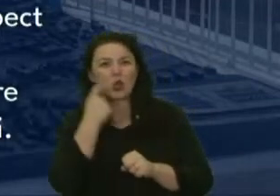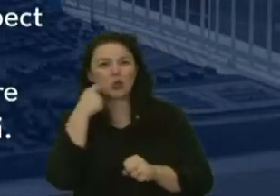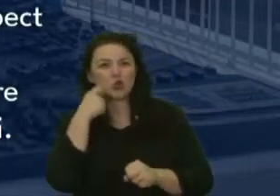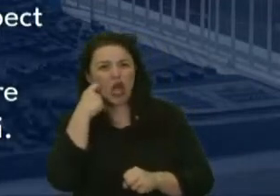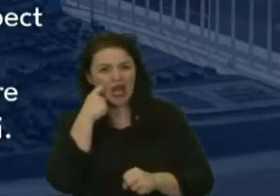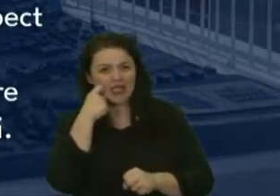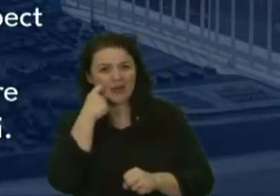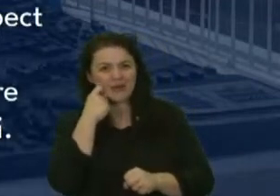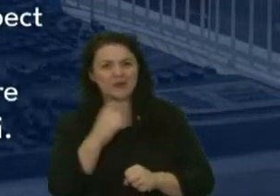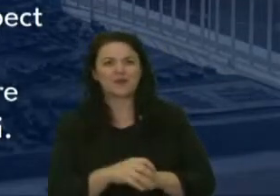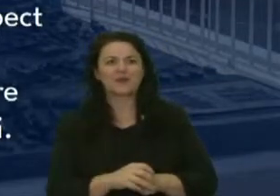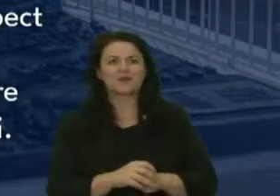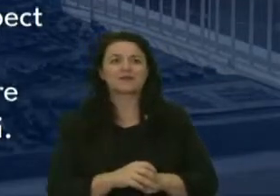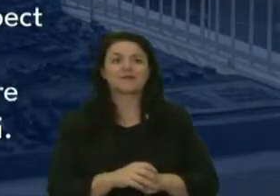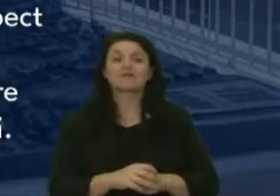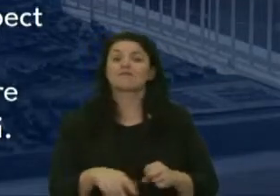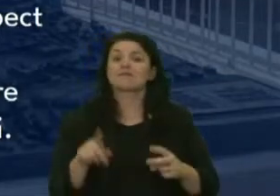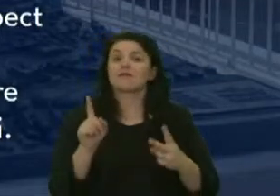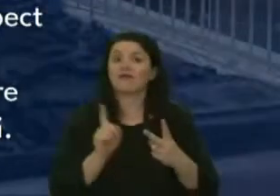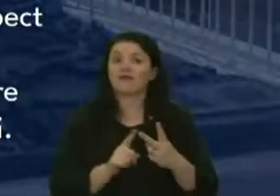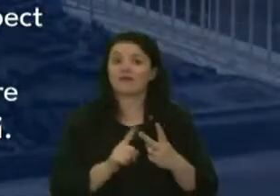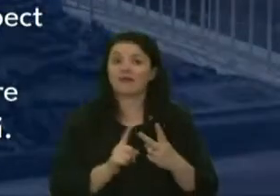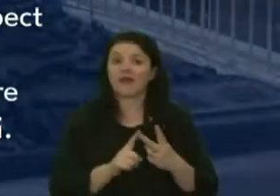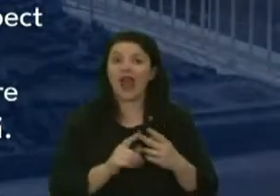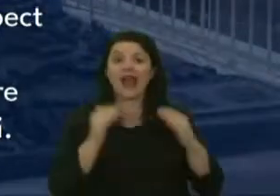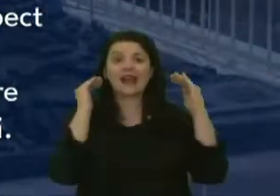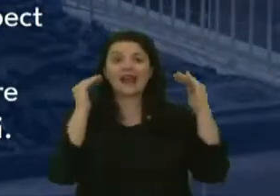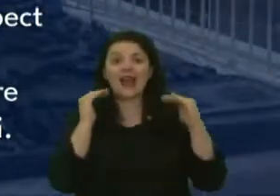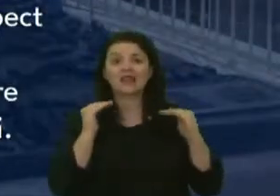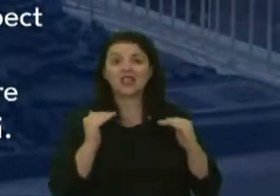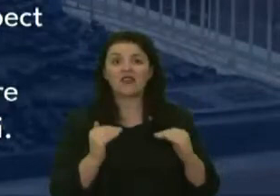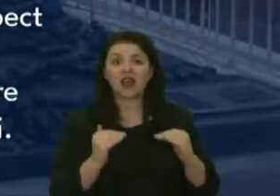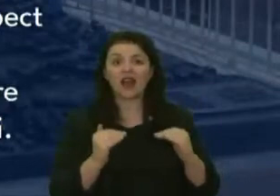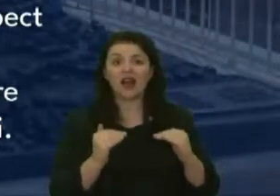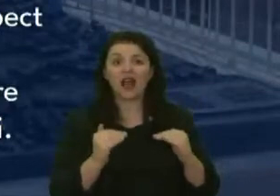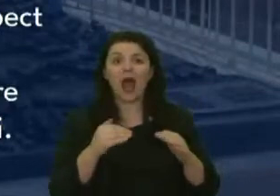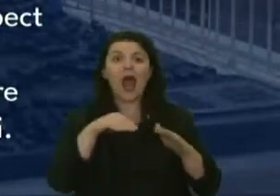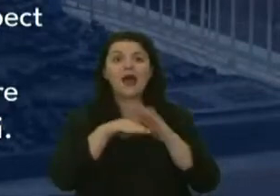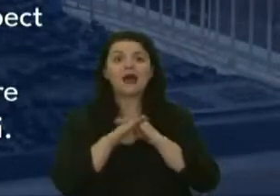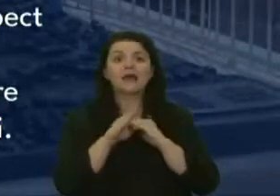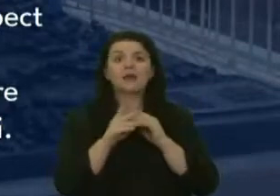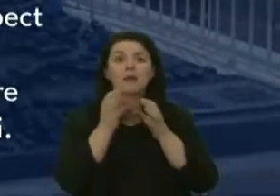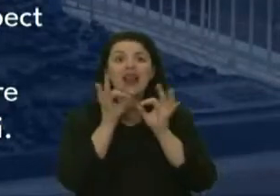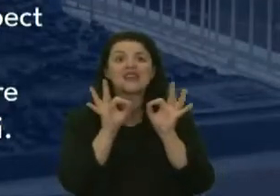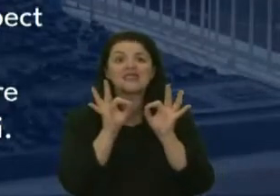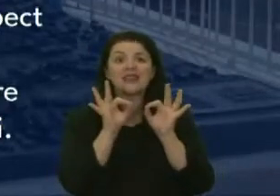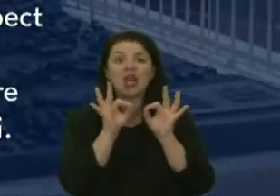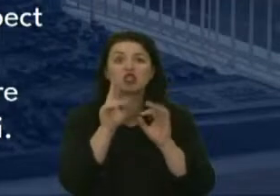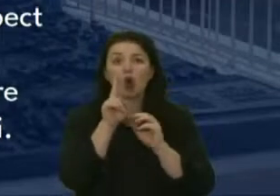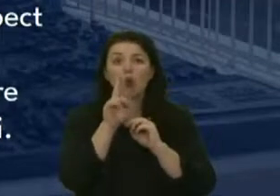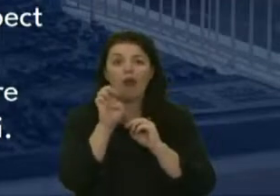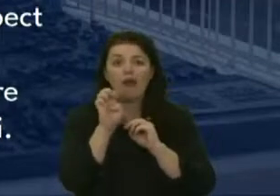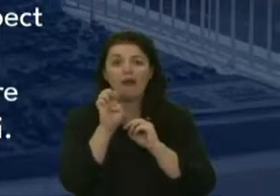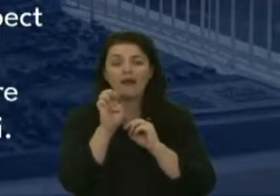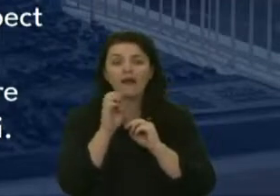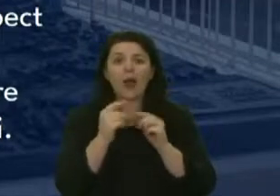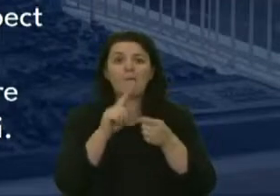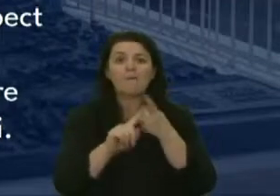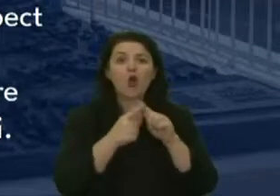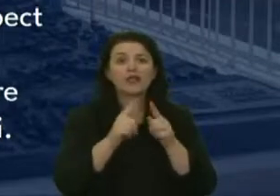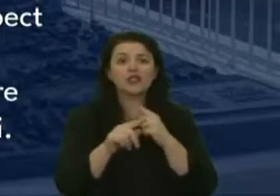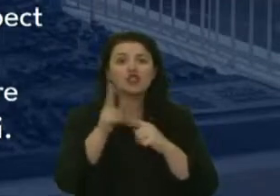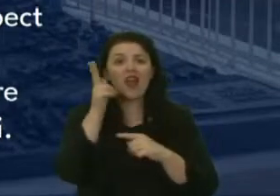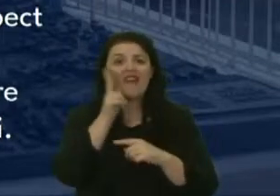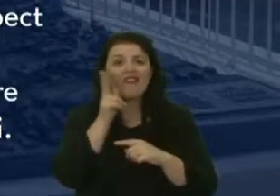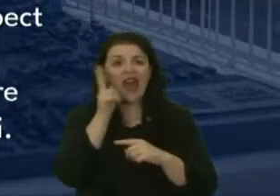clujenii de asemenea ă clasificarea orașului nostru în primele 10 din Uniunea Europeană în privința politicilor verzi și